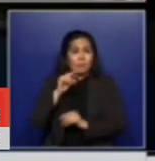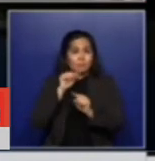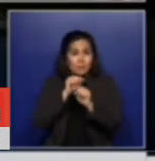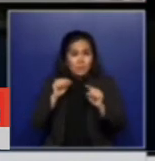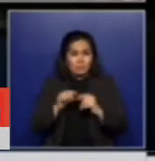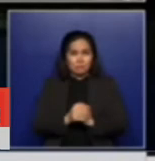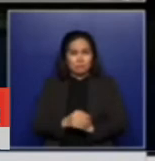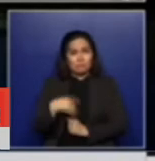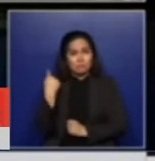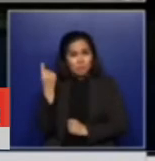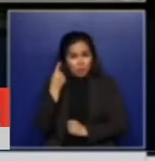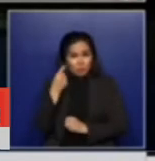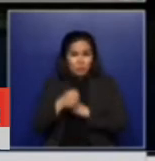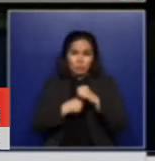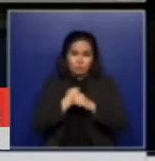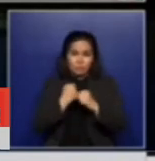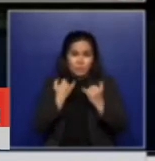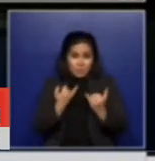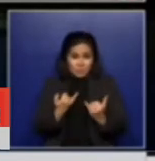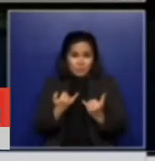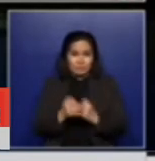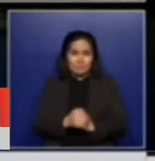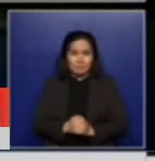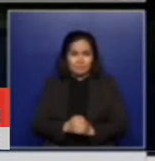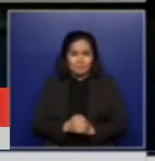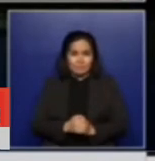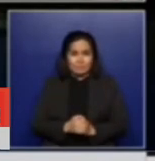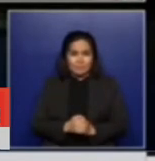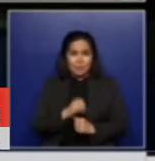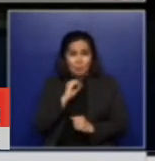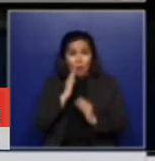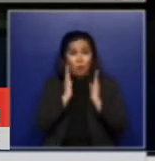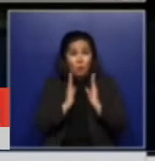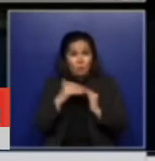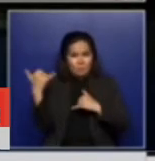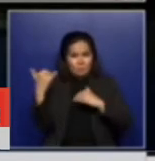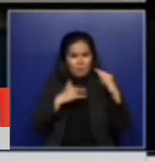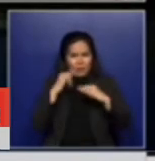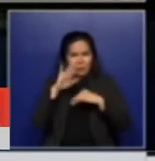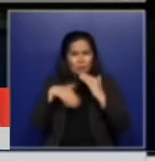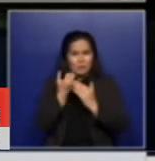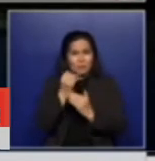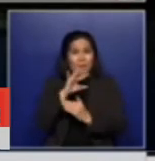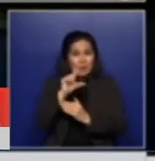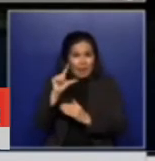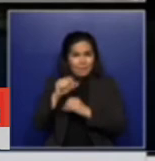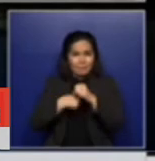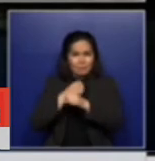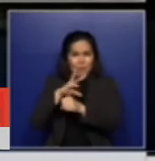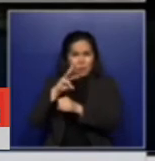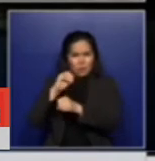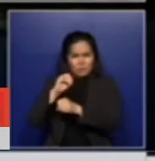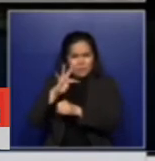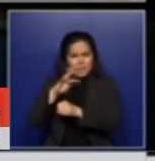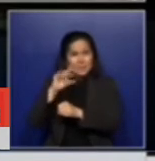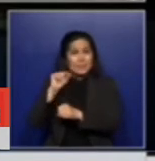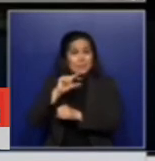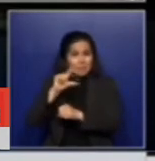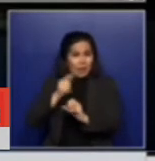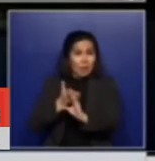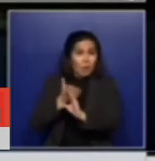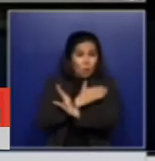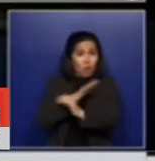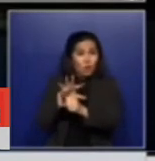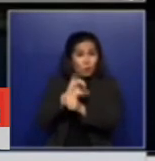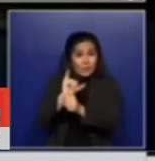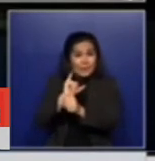ที่ยวปีนี้นะครับเขาประเมินแค่15ล้านคนปีหน้าปี64 20ล้านคนแต่ย้อนกลับไปก่อนโควิดปี